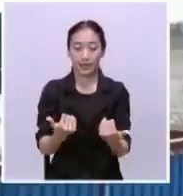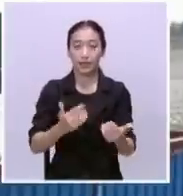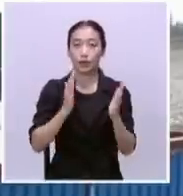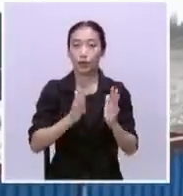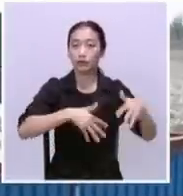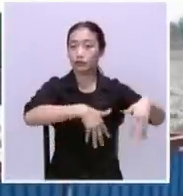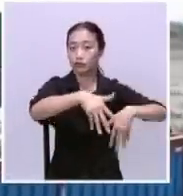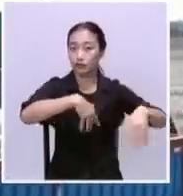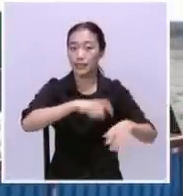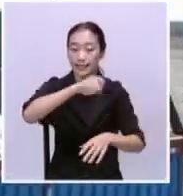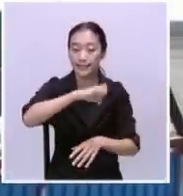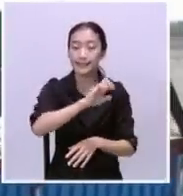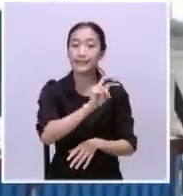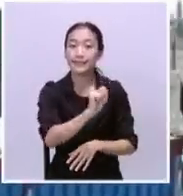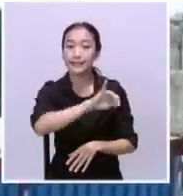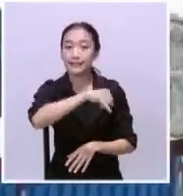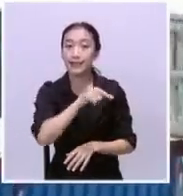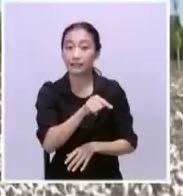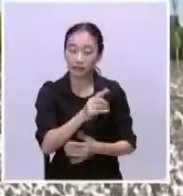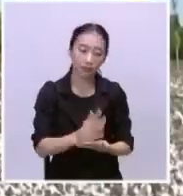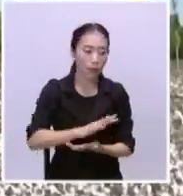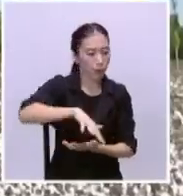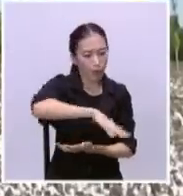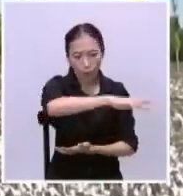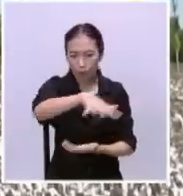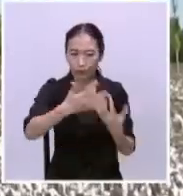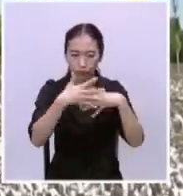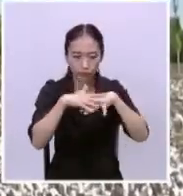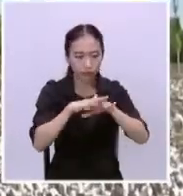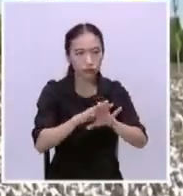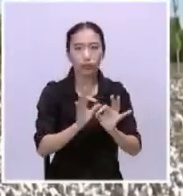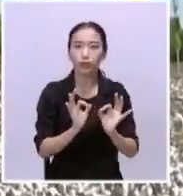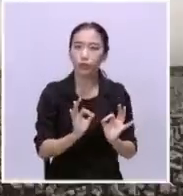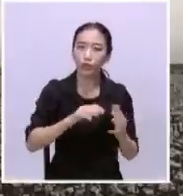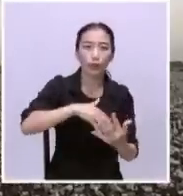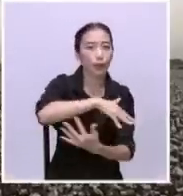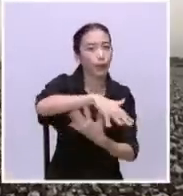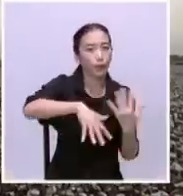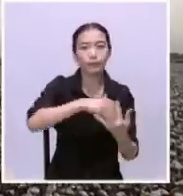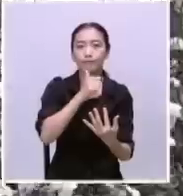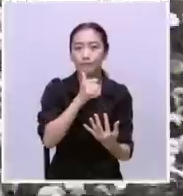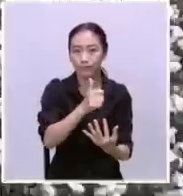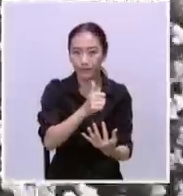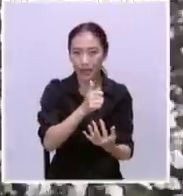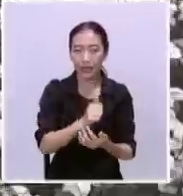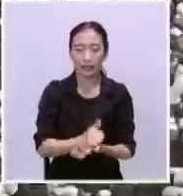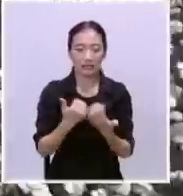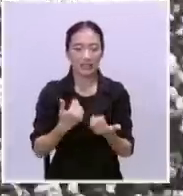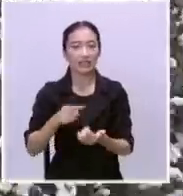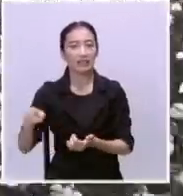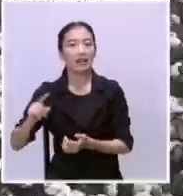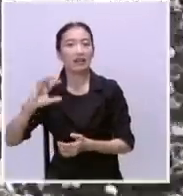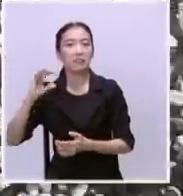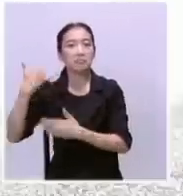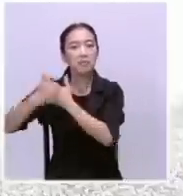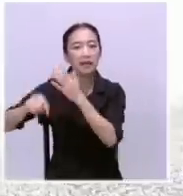กำลังเติบโตค่ะแล้วก็ทุกชาติพันธุ์อยู่ร่วมกันอย่างกลมกลืนเพราะฉะนั้นข้อกล่าวหาของโลกตะวันตกที่ว่ามีการล้างเผ่